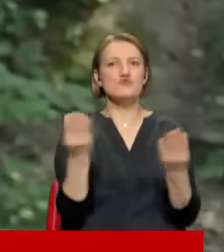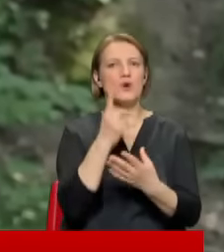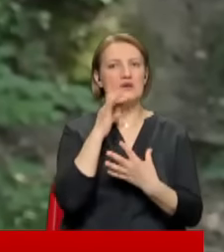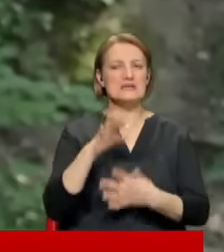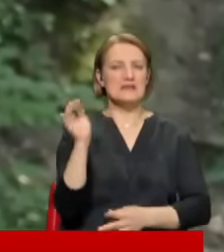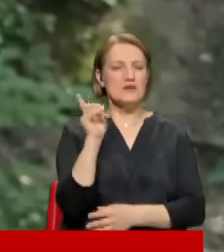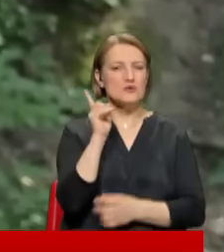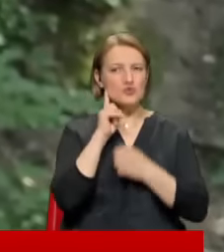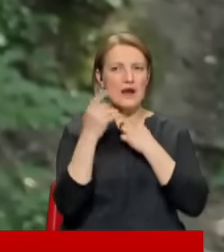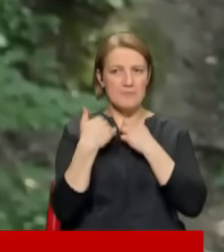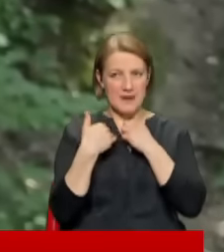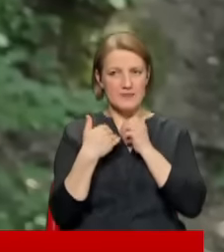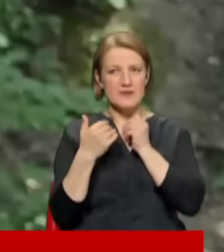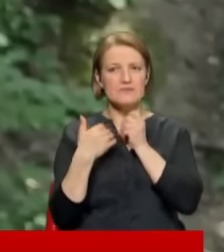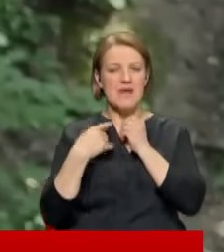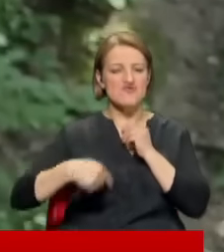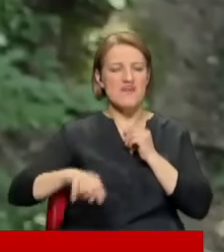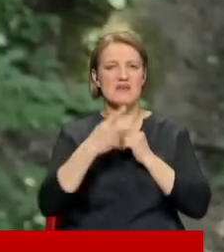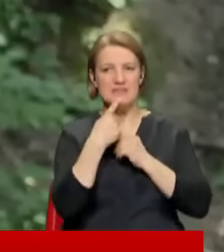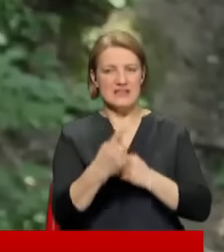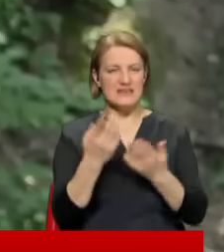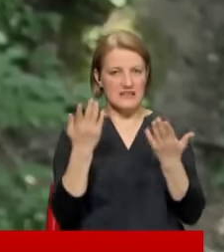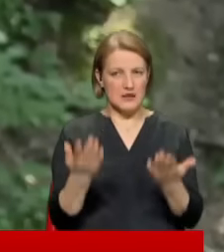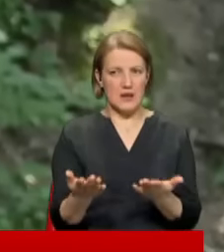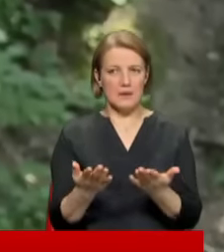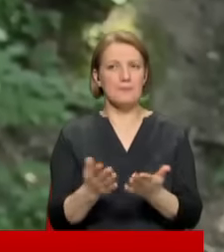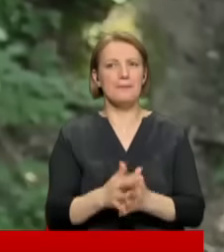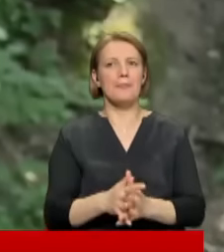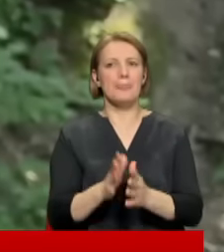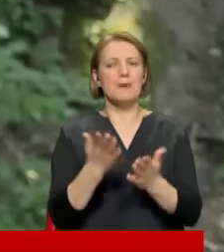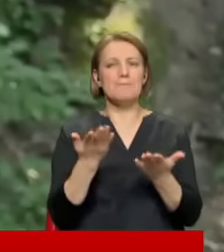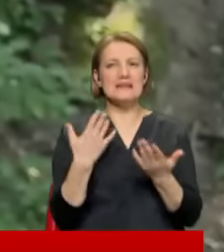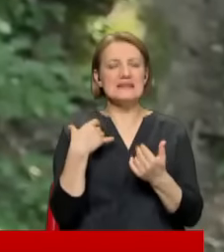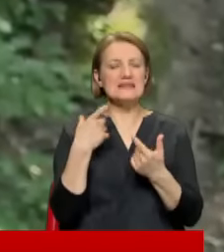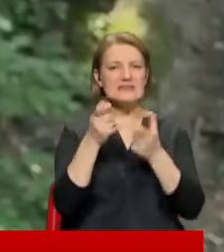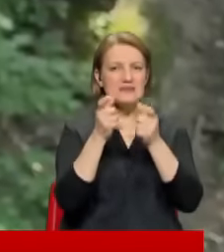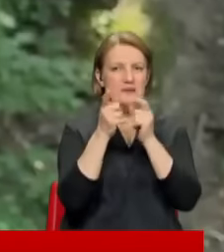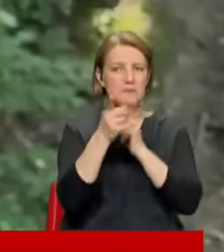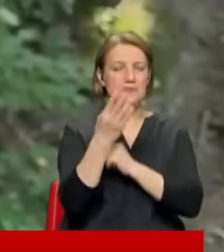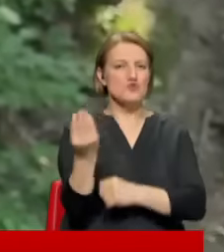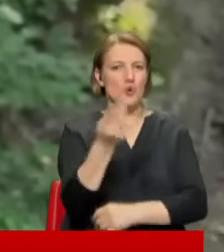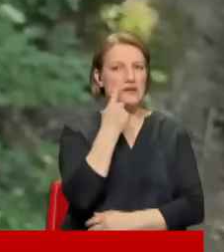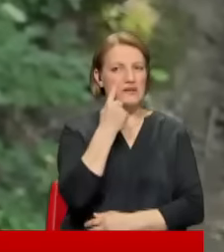insanın da duyarlıyım ben, çevreciyim dediğine de üstüne